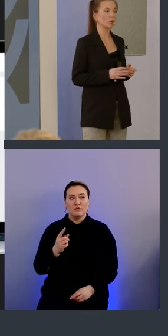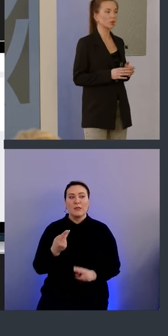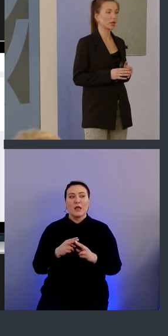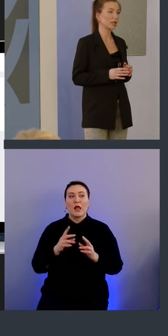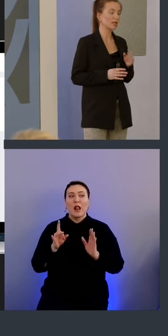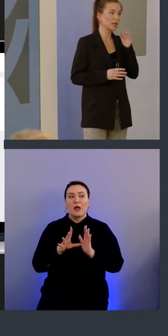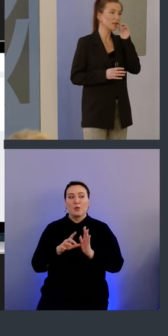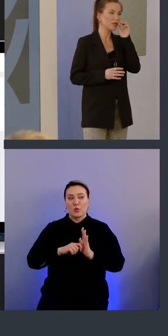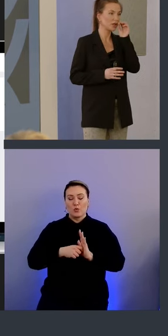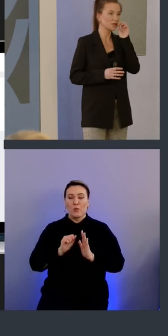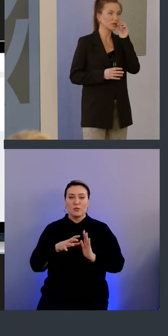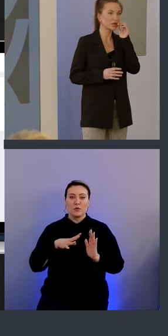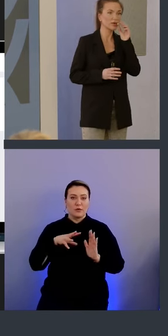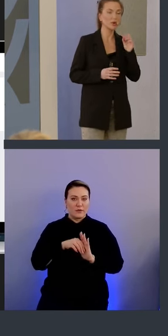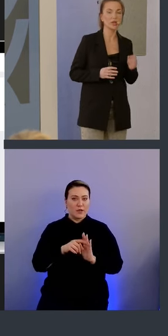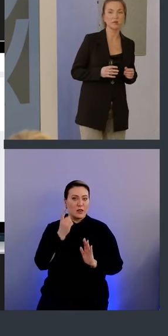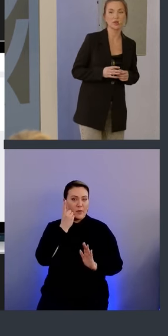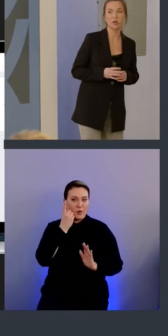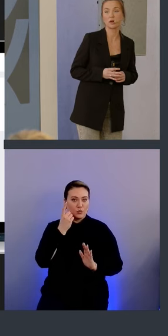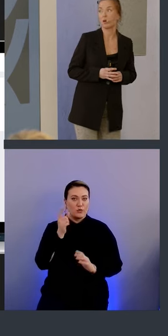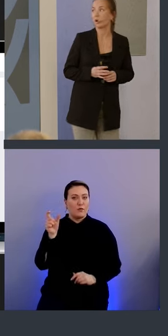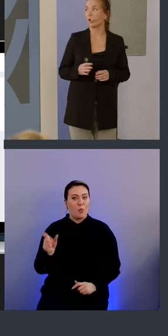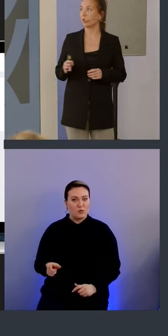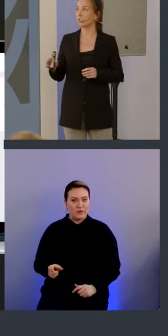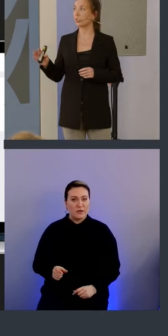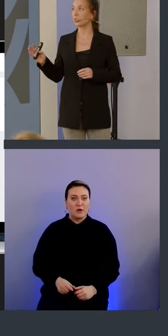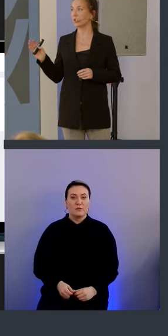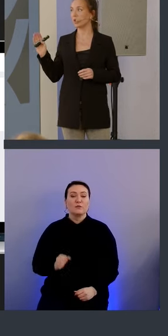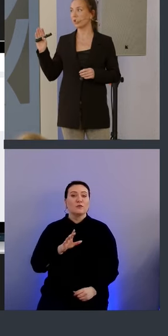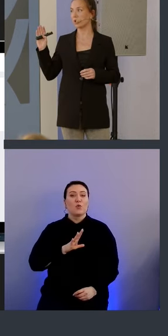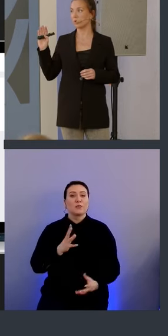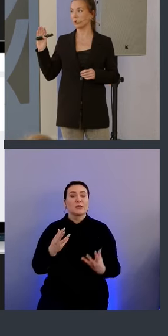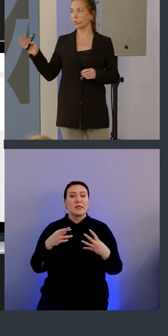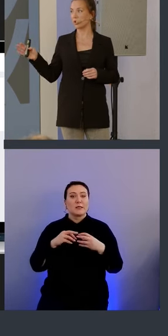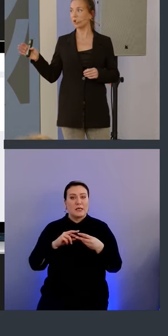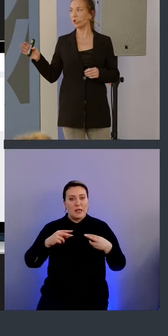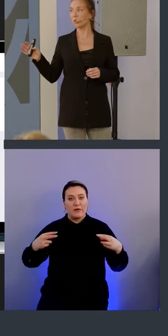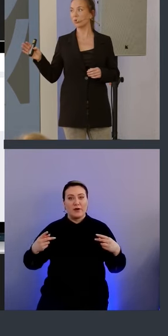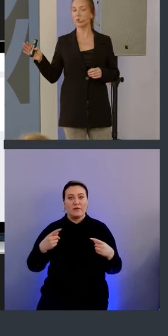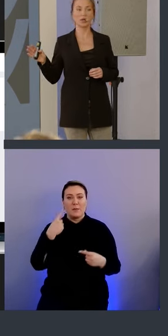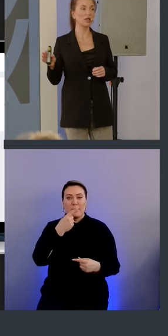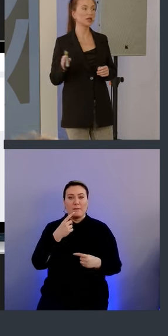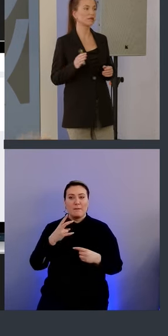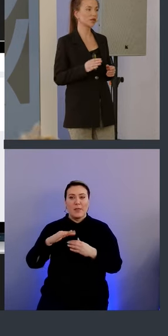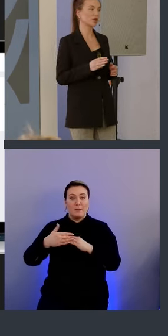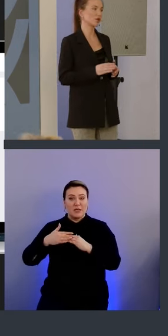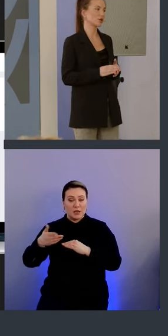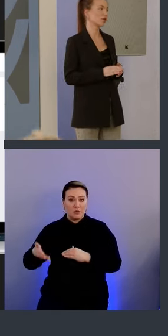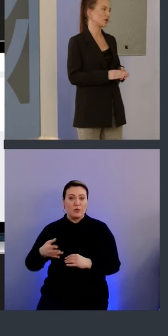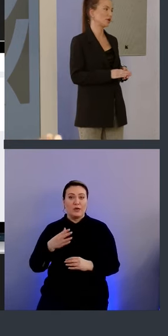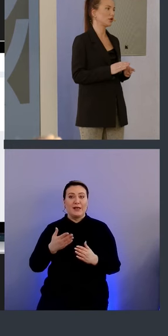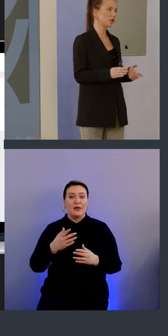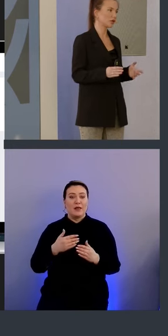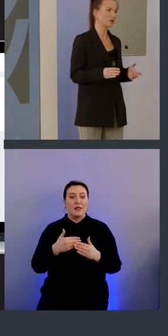ключи могут храниться на мобильном устройстве пользователя, могут быть сгенерированы на персональный компьютер или на внешне